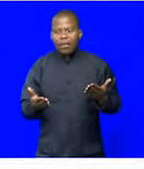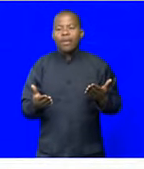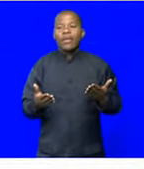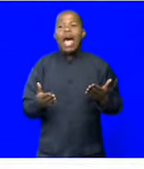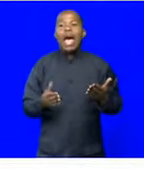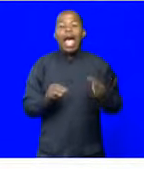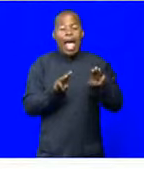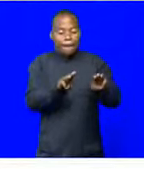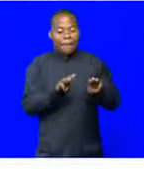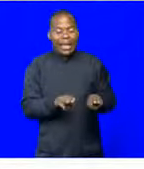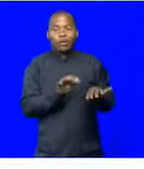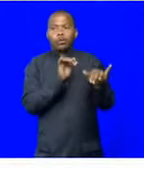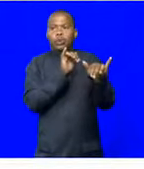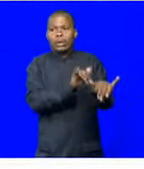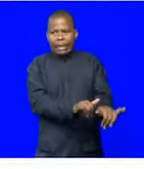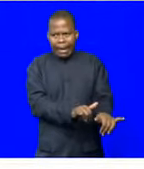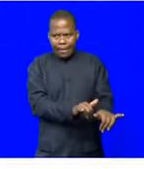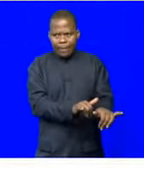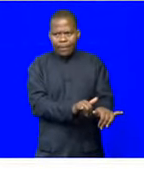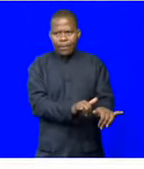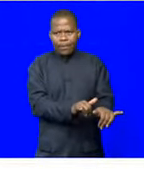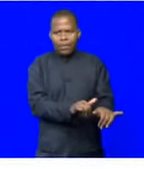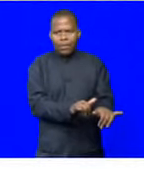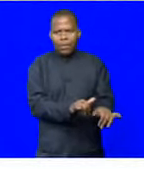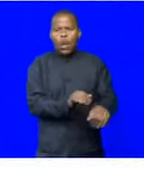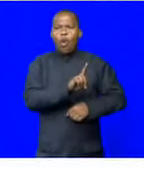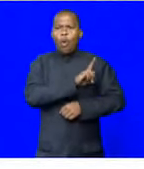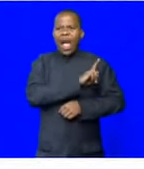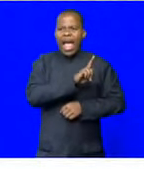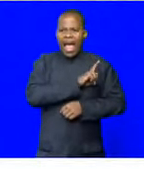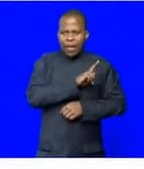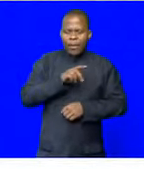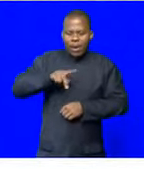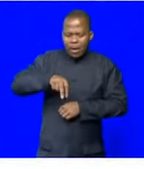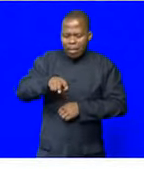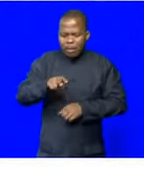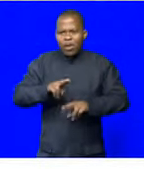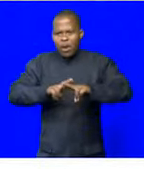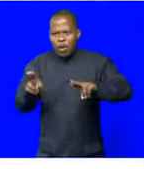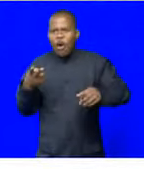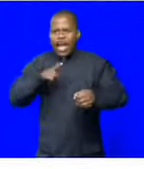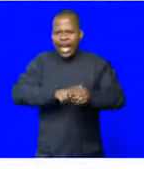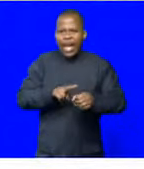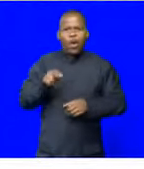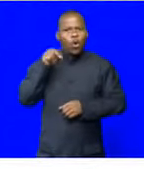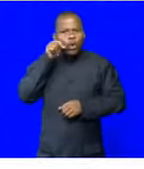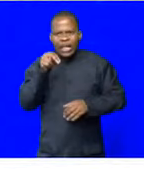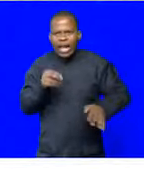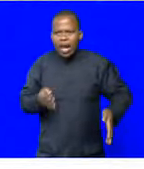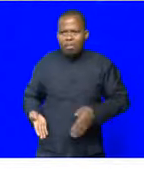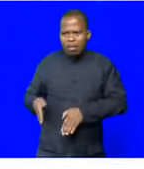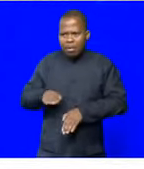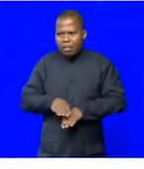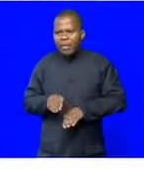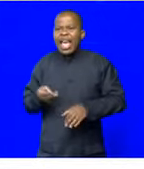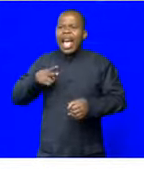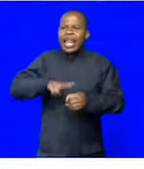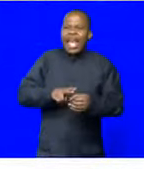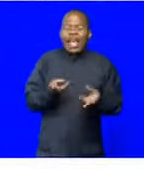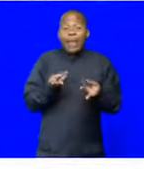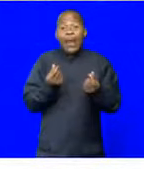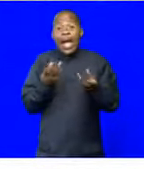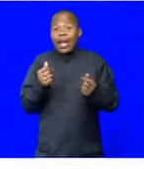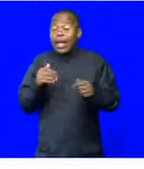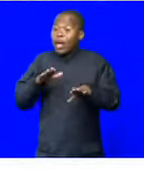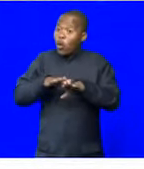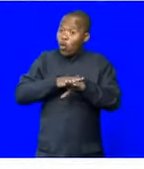ngahlala khona. Because uyanabukena ngihle ngakhona ukuthenga emanabukeni. Okay, sekukhona labaye bangithengele